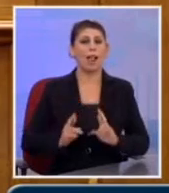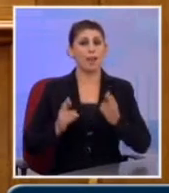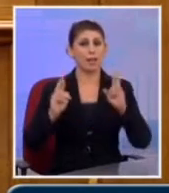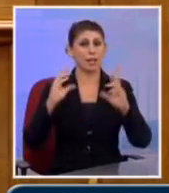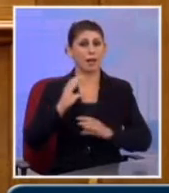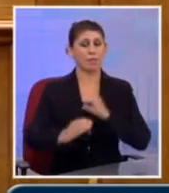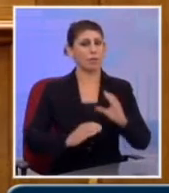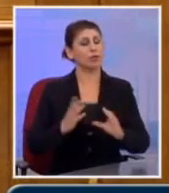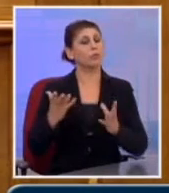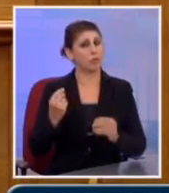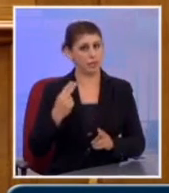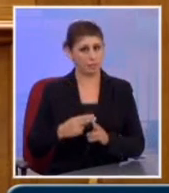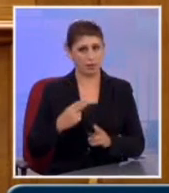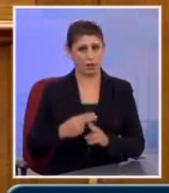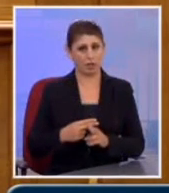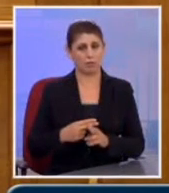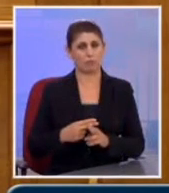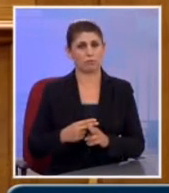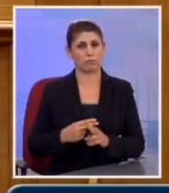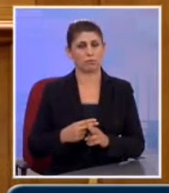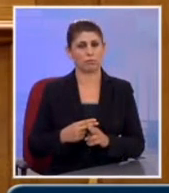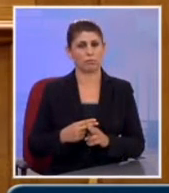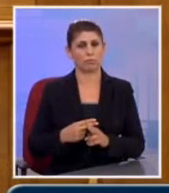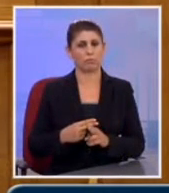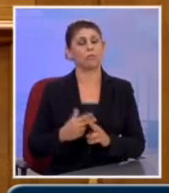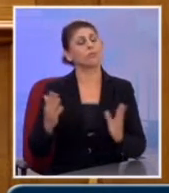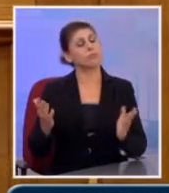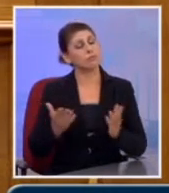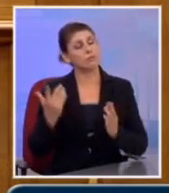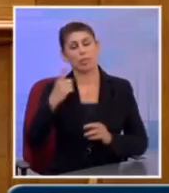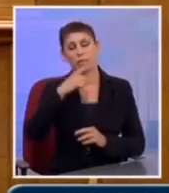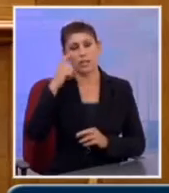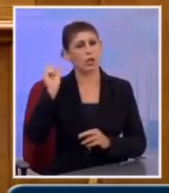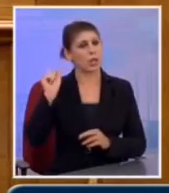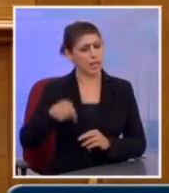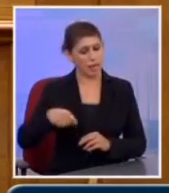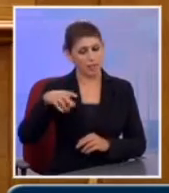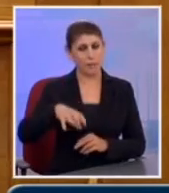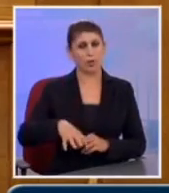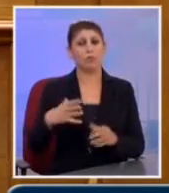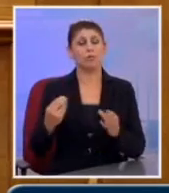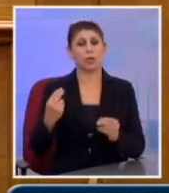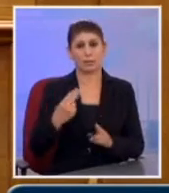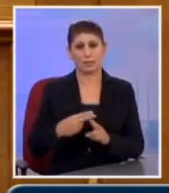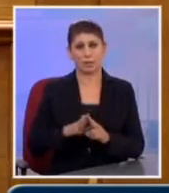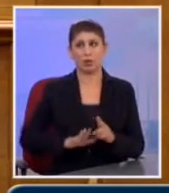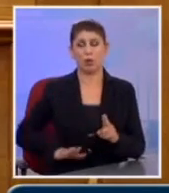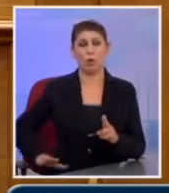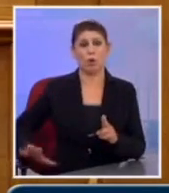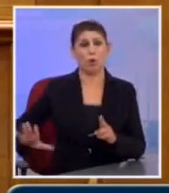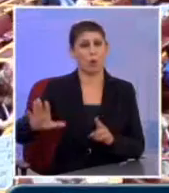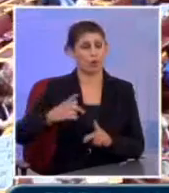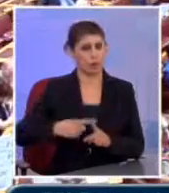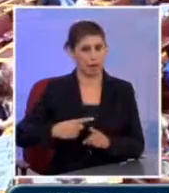είναι αξιοσημείωτες παρά τις δυσκολίες της περίοδου, είναι αξιοσημείωτες στη χώρα μας. Η